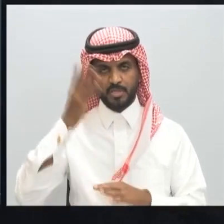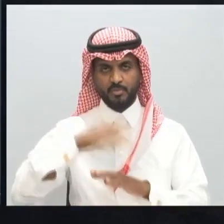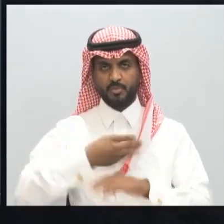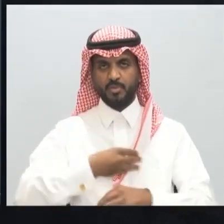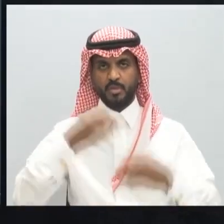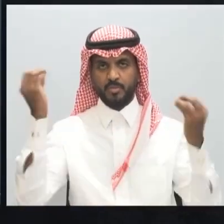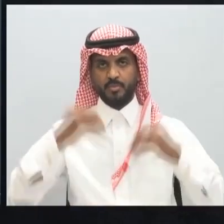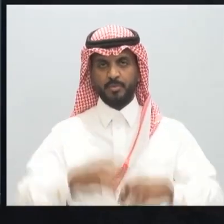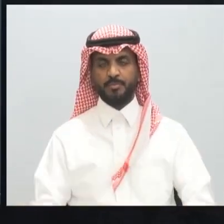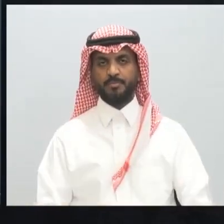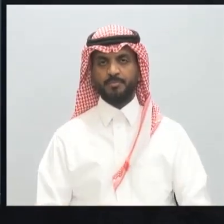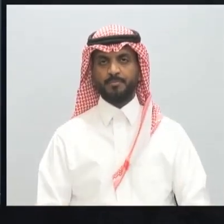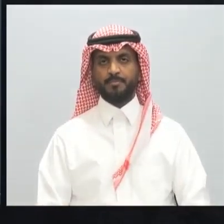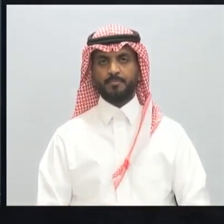عليكم ورحمه الله وبركاته